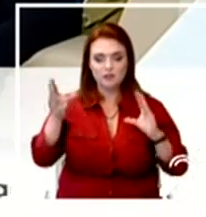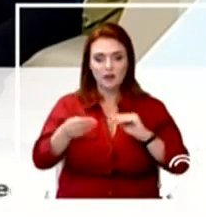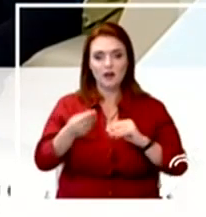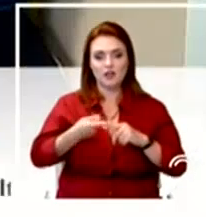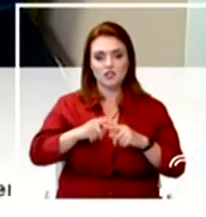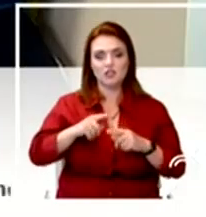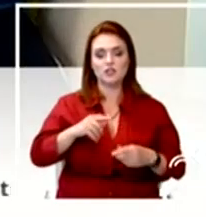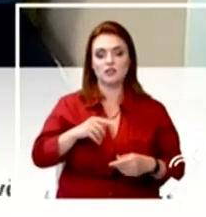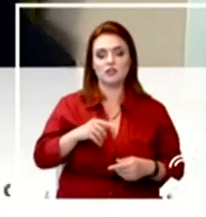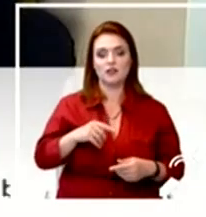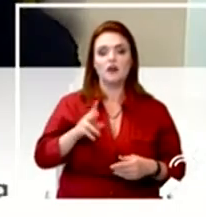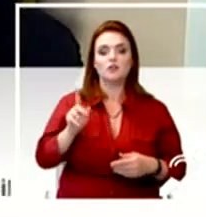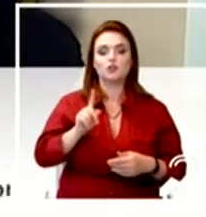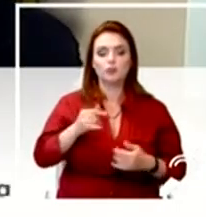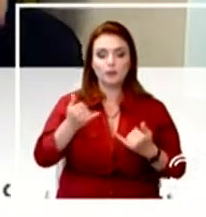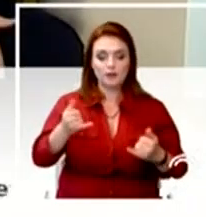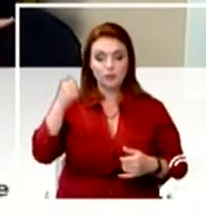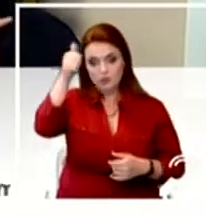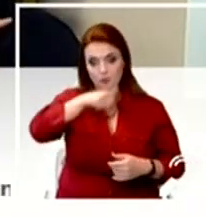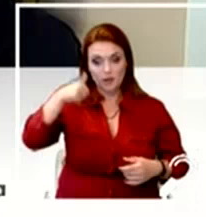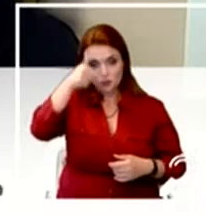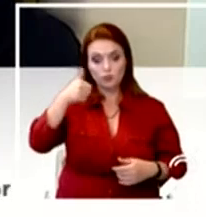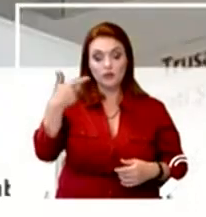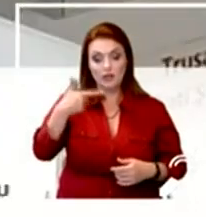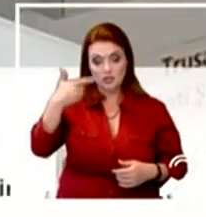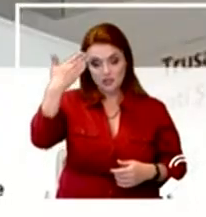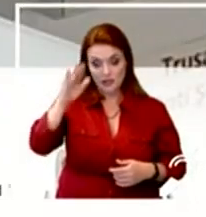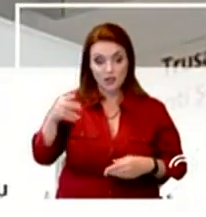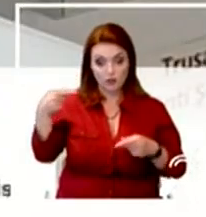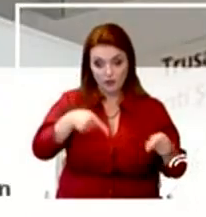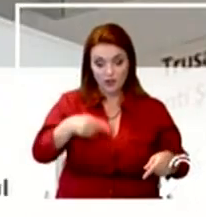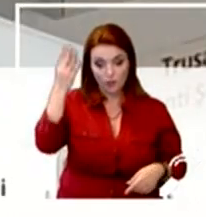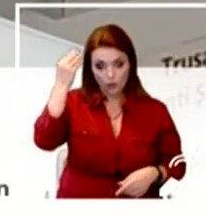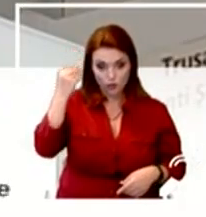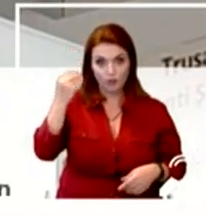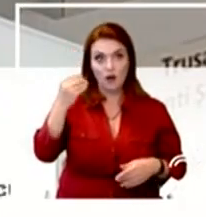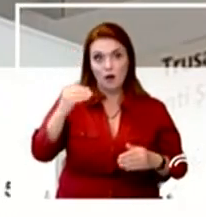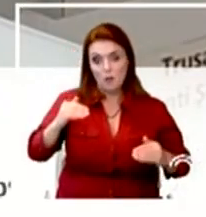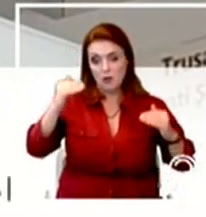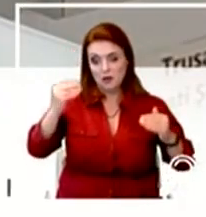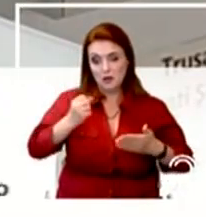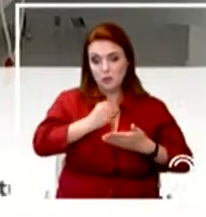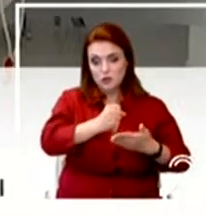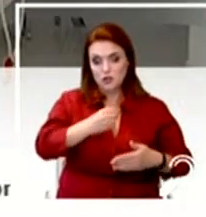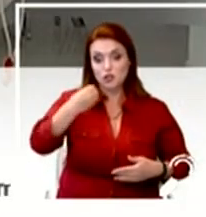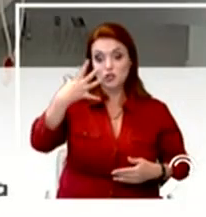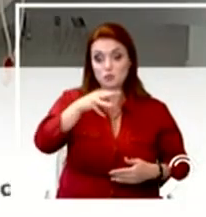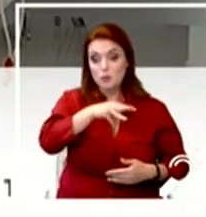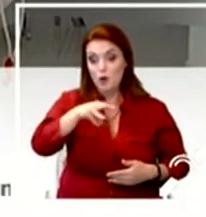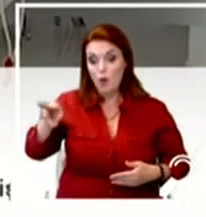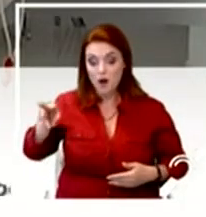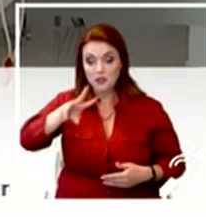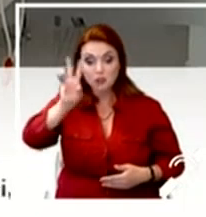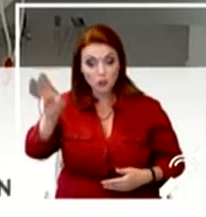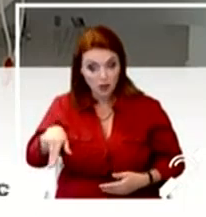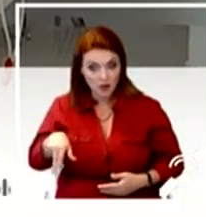serviciilor medicale prestate anul trecut cetățenilor străini în Republica Moldova a atins 50 de milioane de dolari, iar raportul